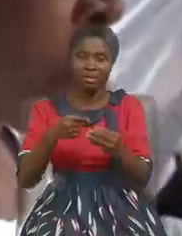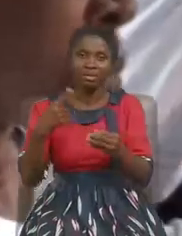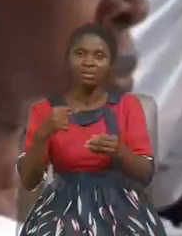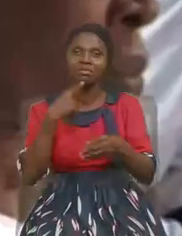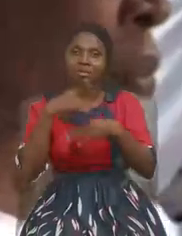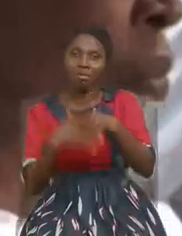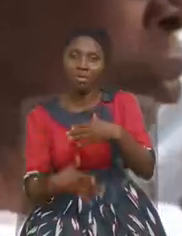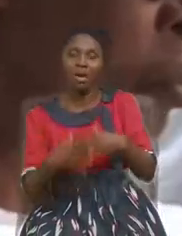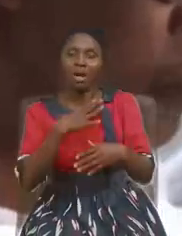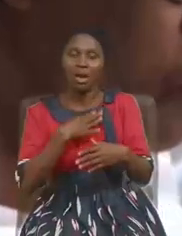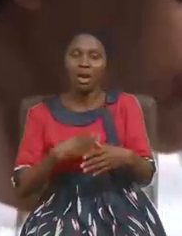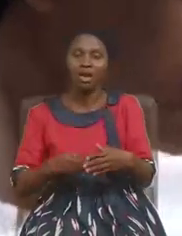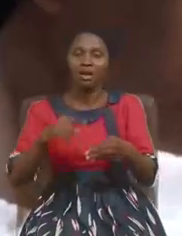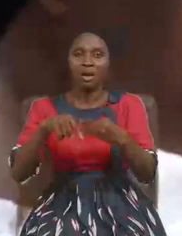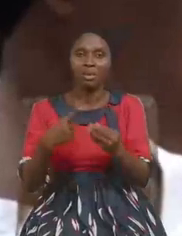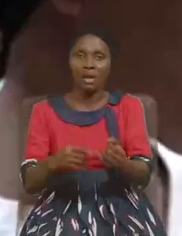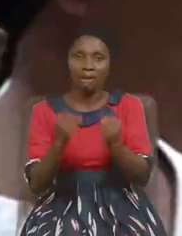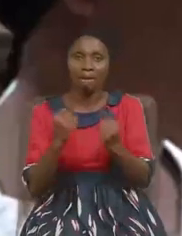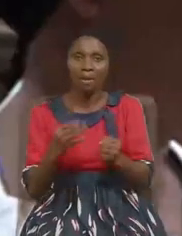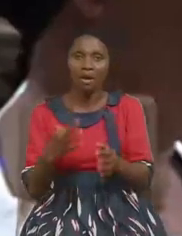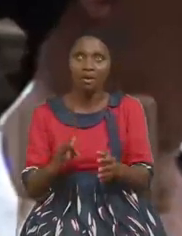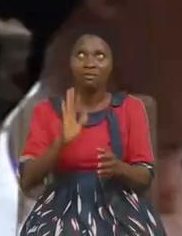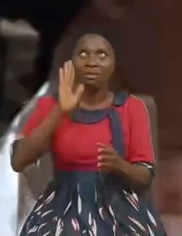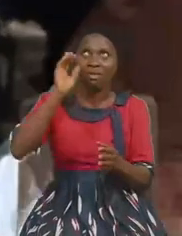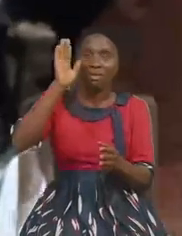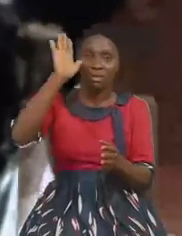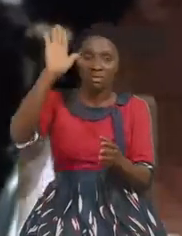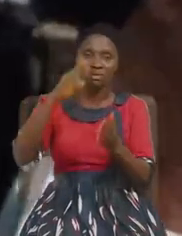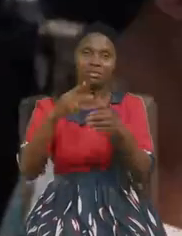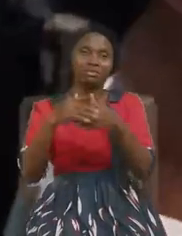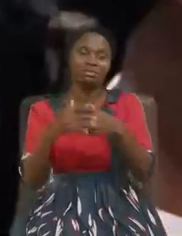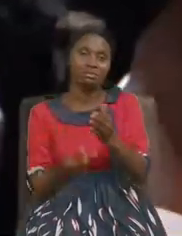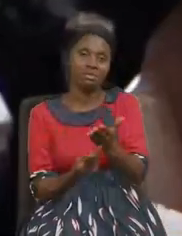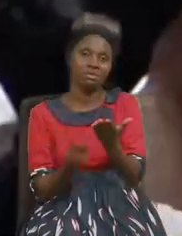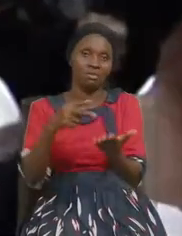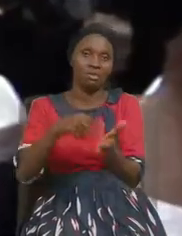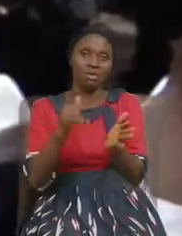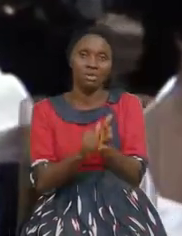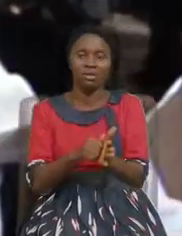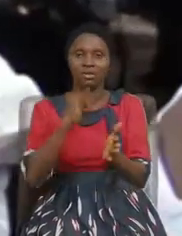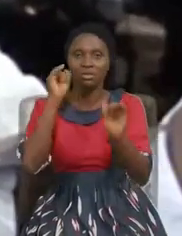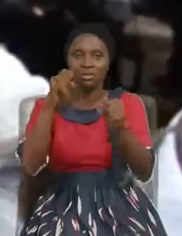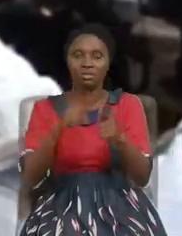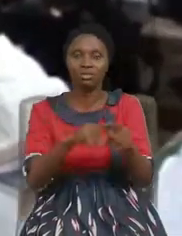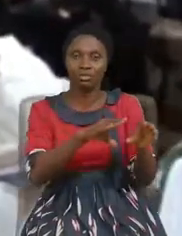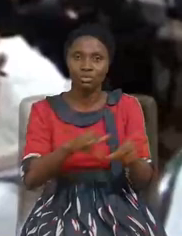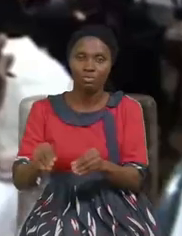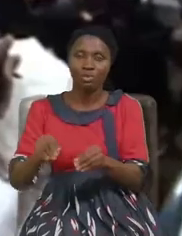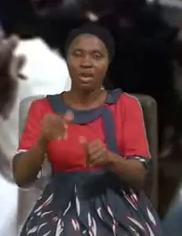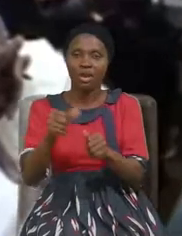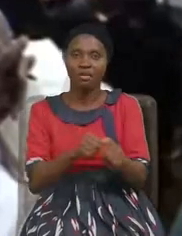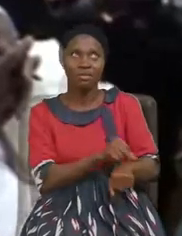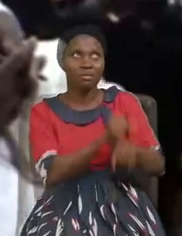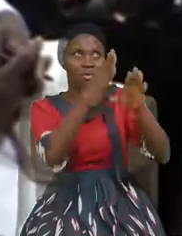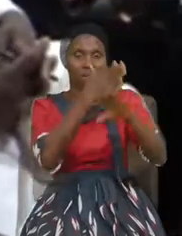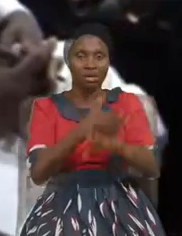la puissance de la résurrection et qu'il est, est capable de déplacer toute montagne de nos vies. Et dit tout ce